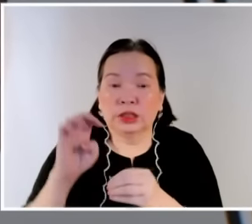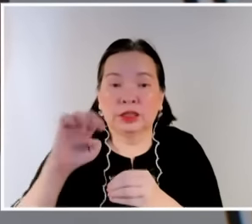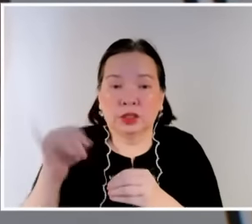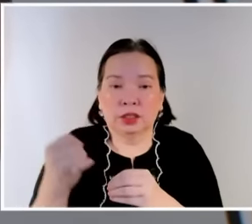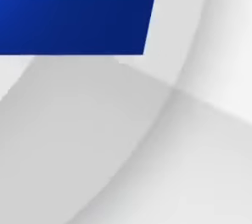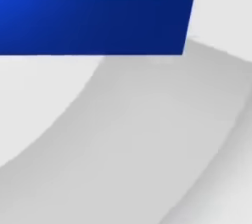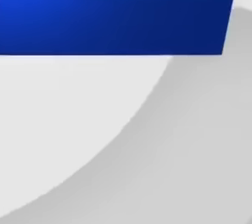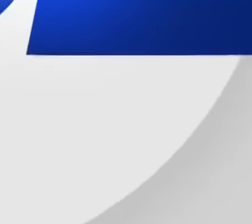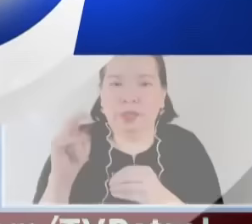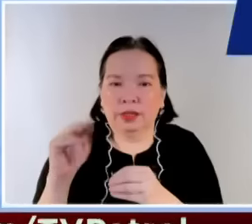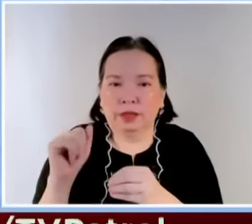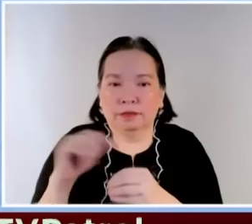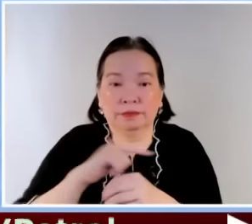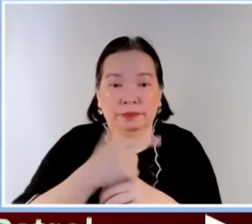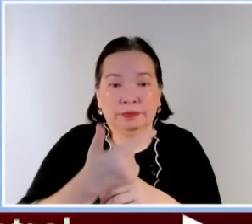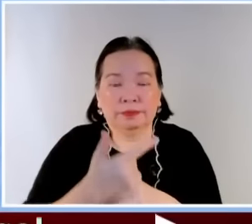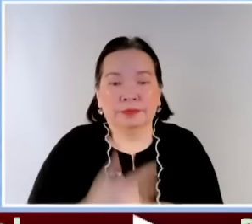Batalyones.